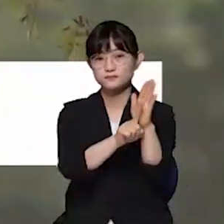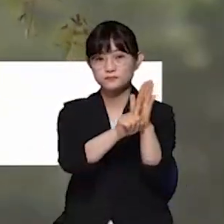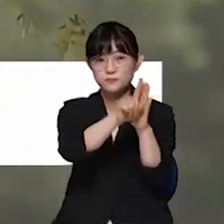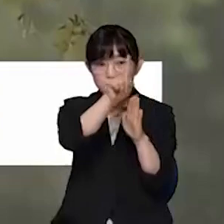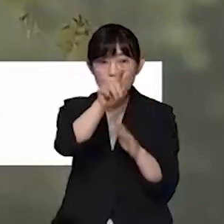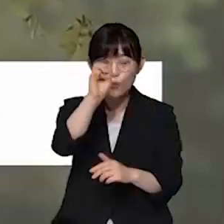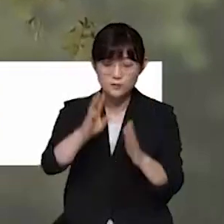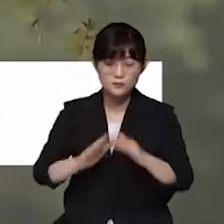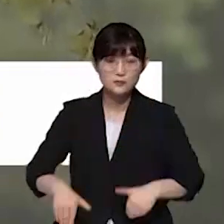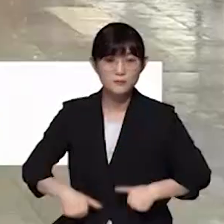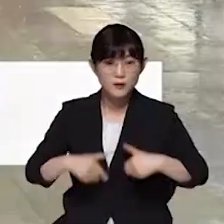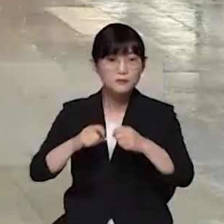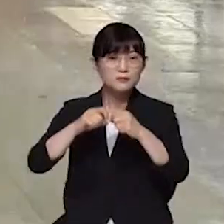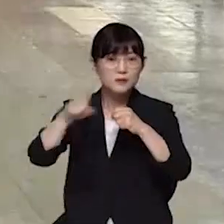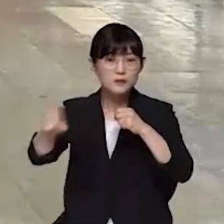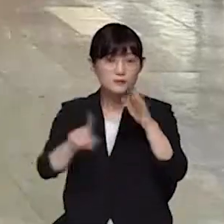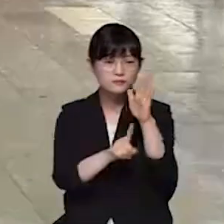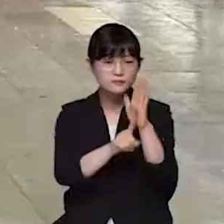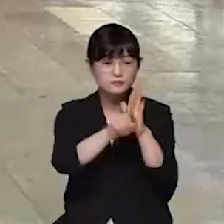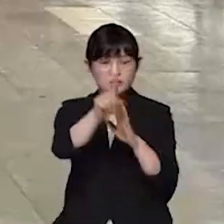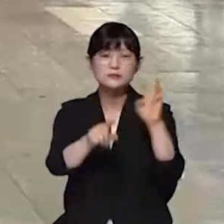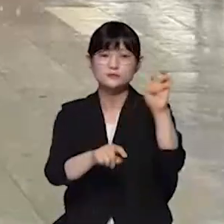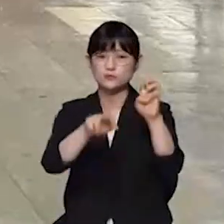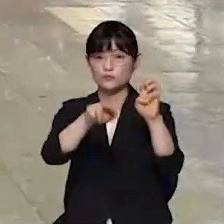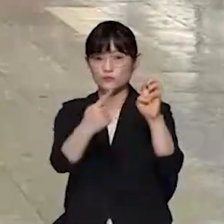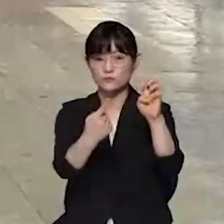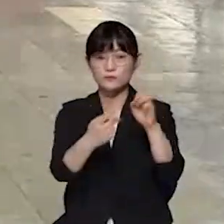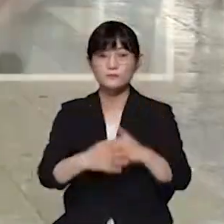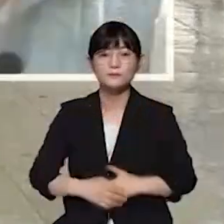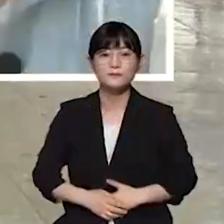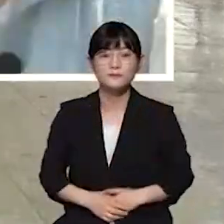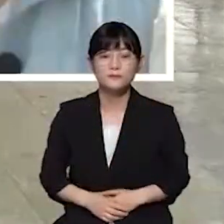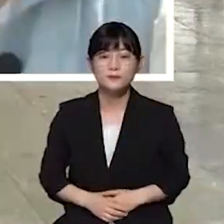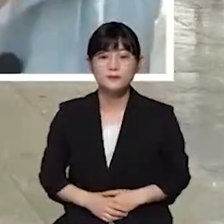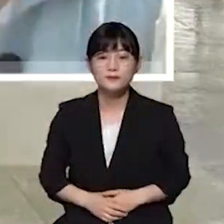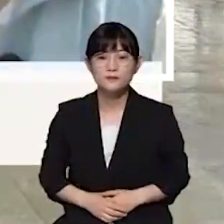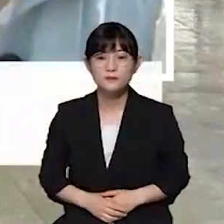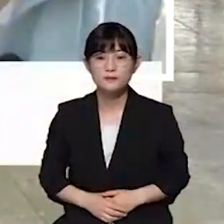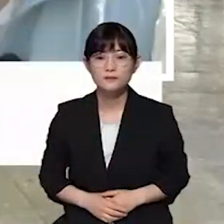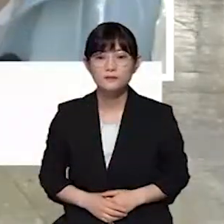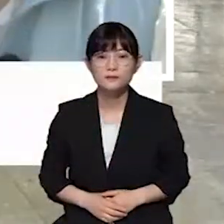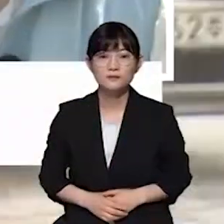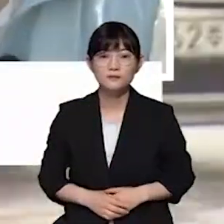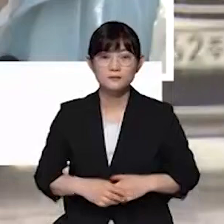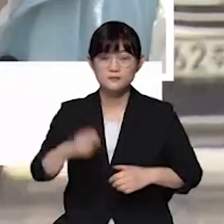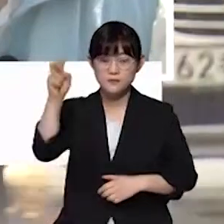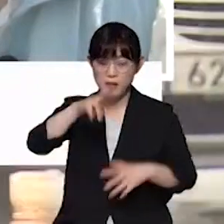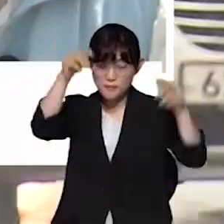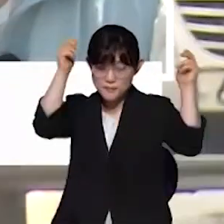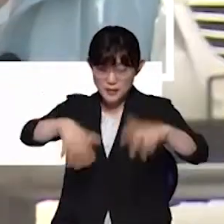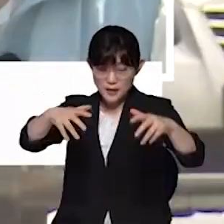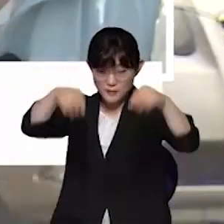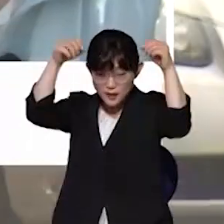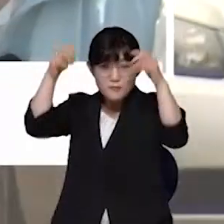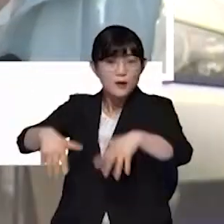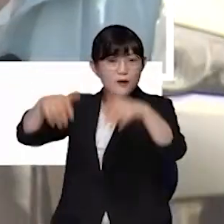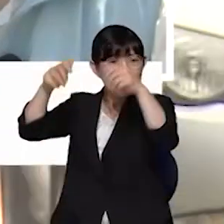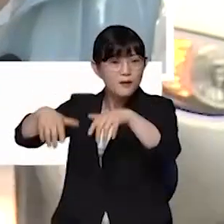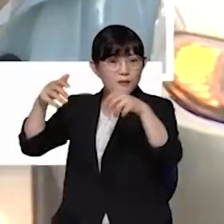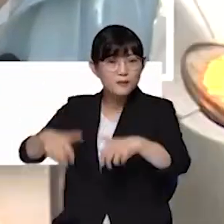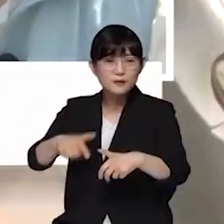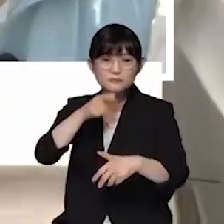광주 전남 대부분의 지역이 30도를 웃돌겠습니다. 대기가 불안정하여 소나기가 자주 내리겠고